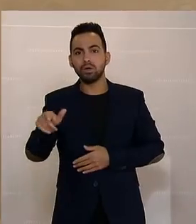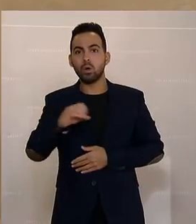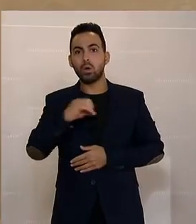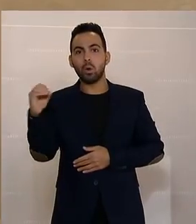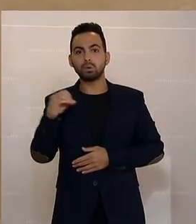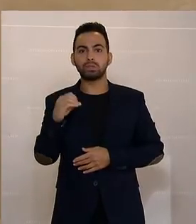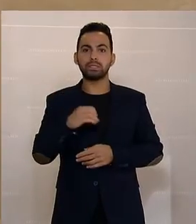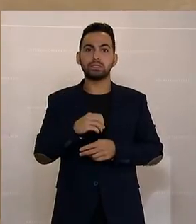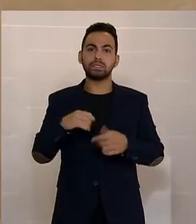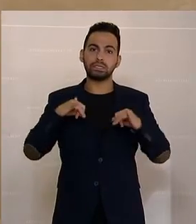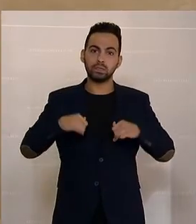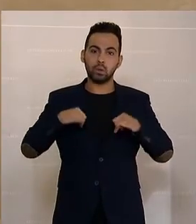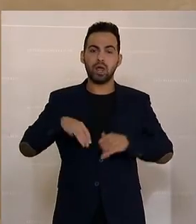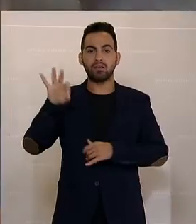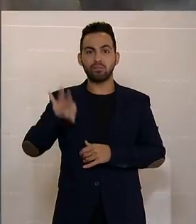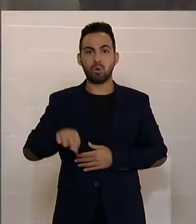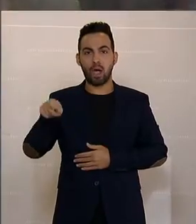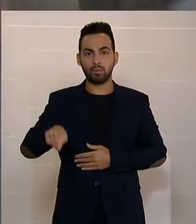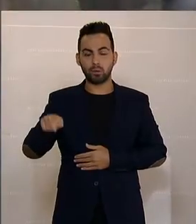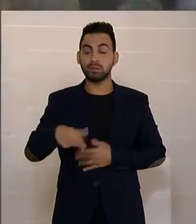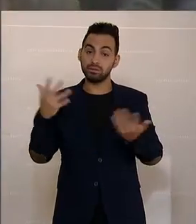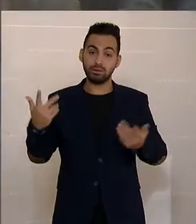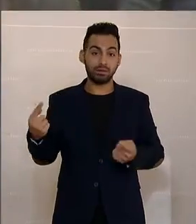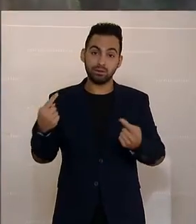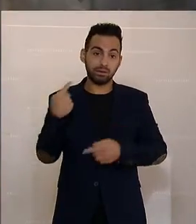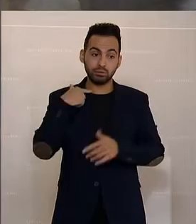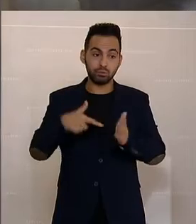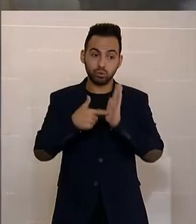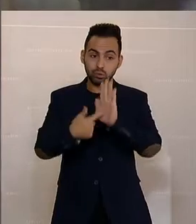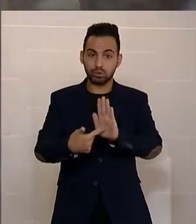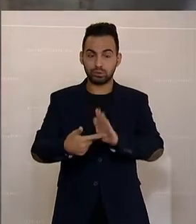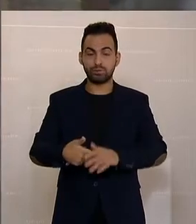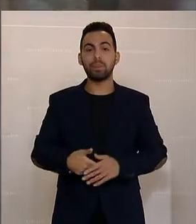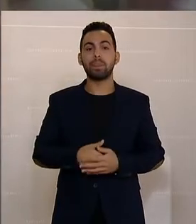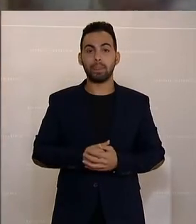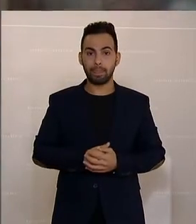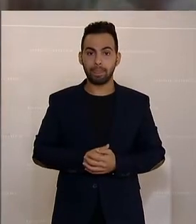Osttiroler FPÖ-Abgeordneten auch sein mag. Und